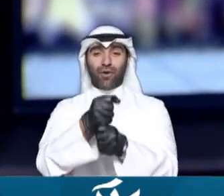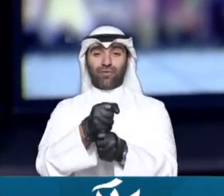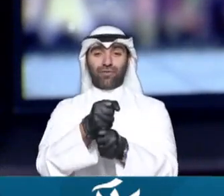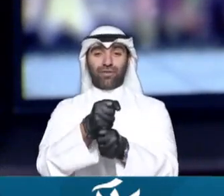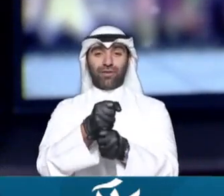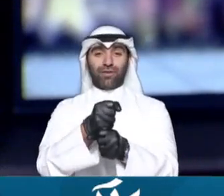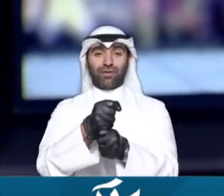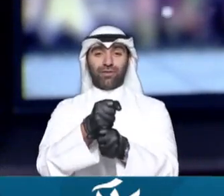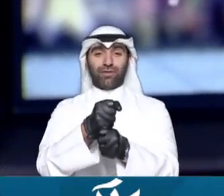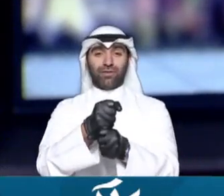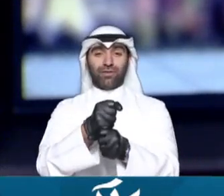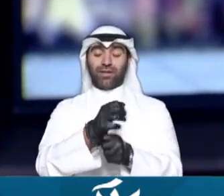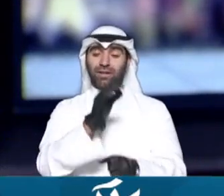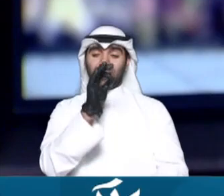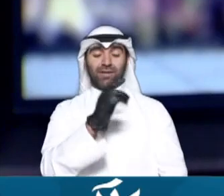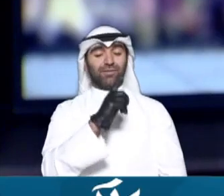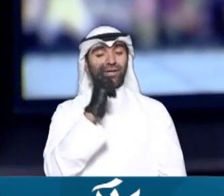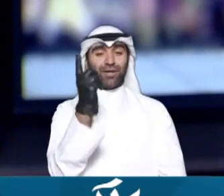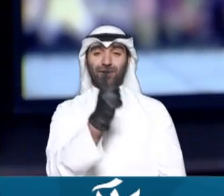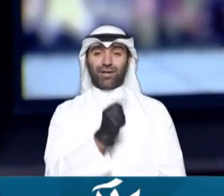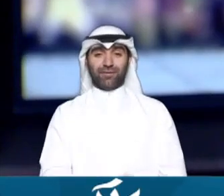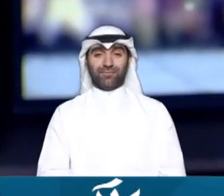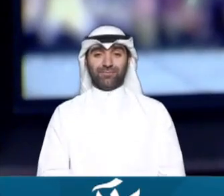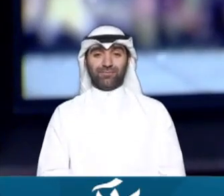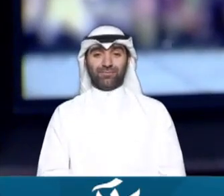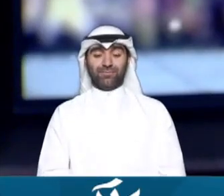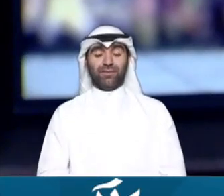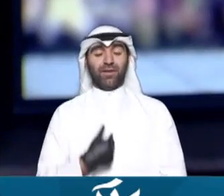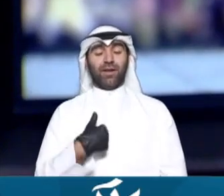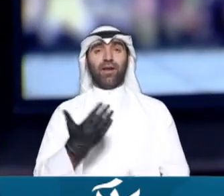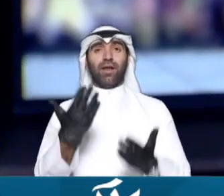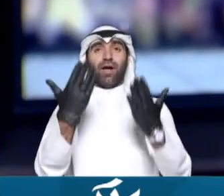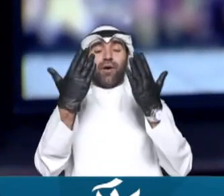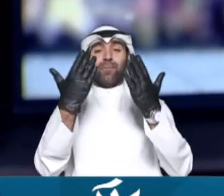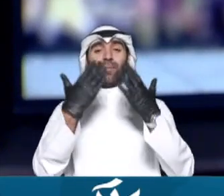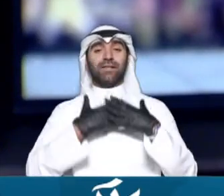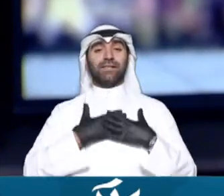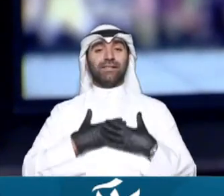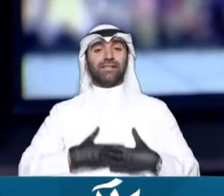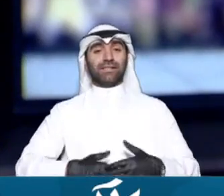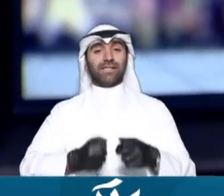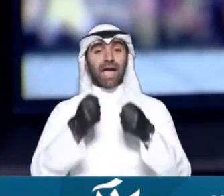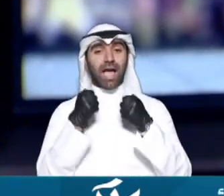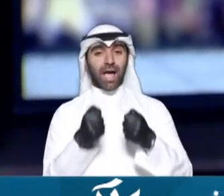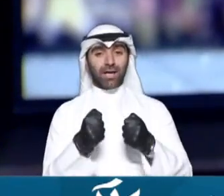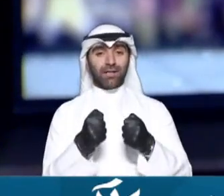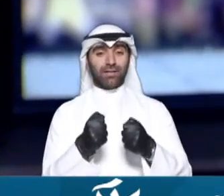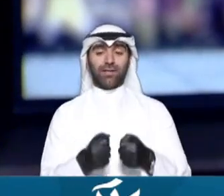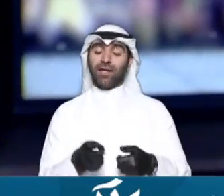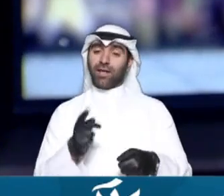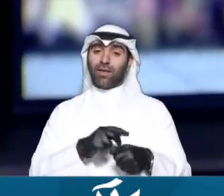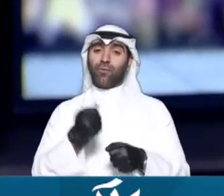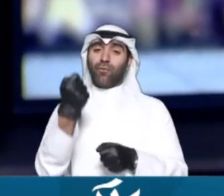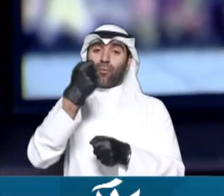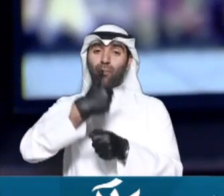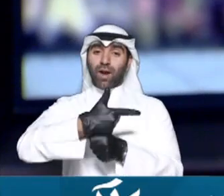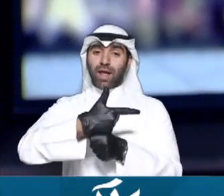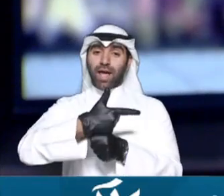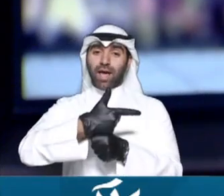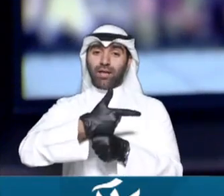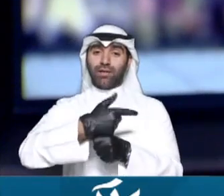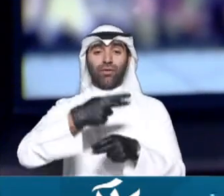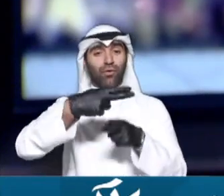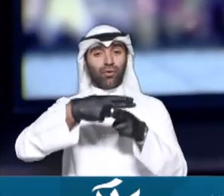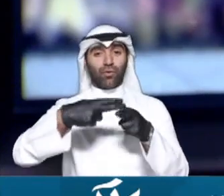صباح حفظه الله ورعاه ومتعه بالصحة والعافية، وولي عهده الأمين الشيخ